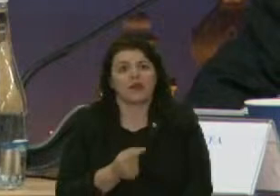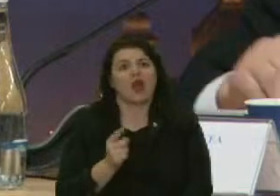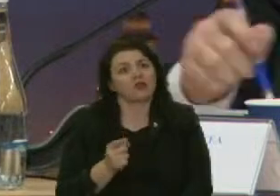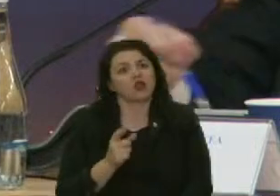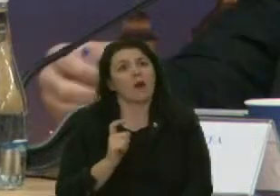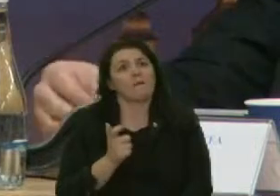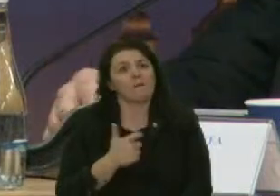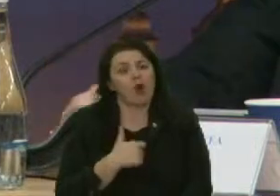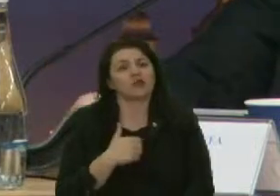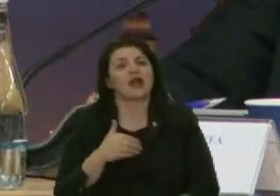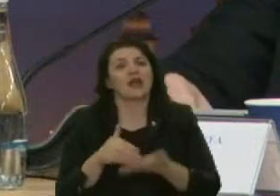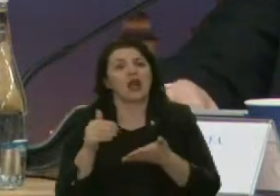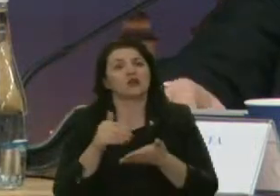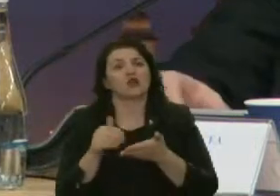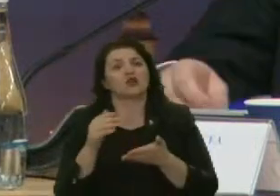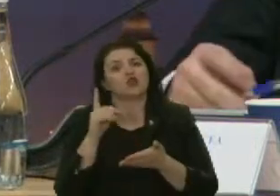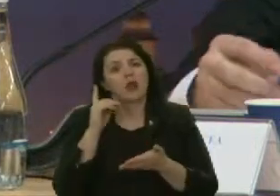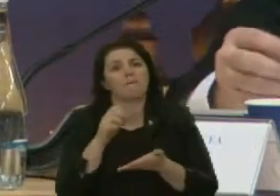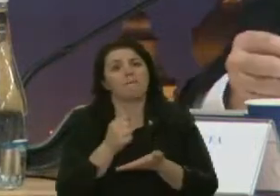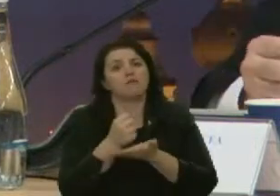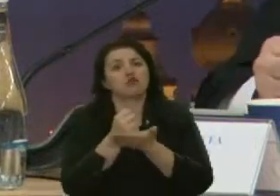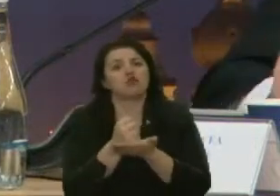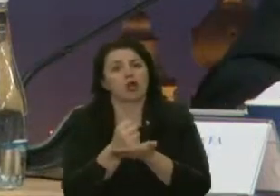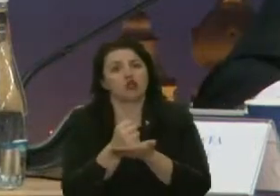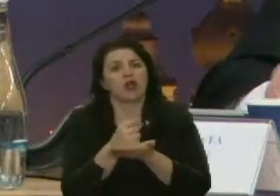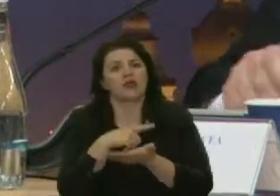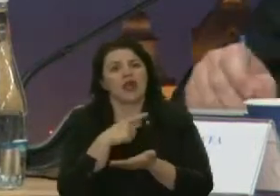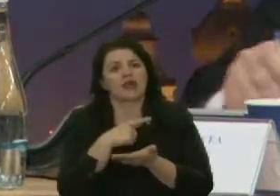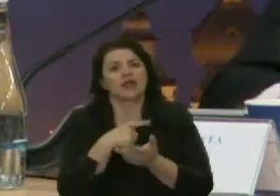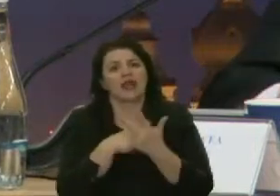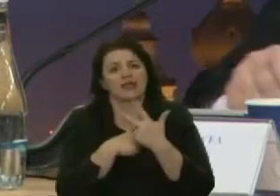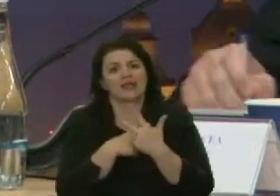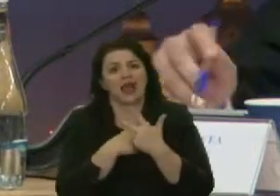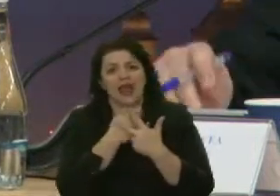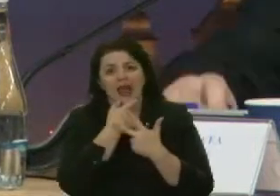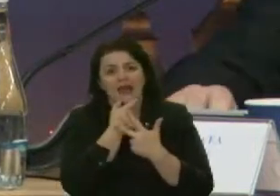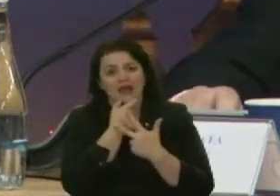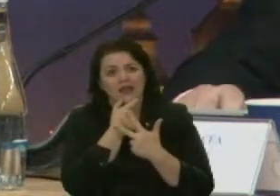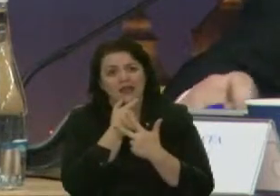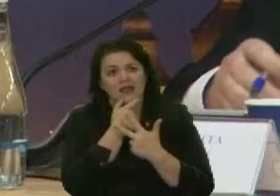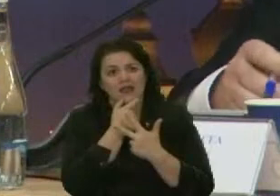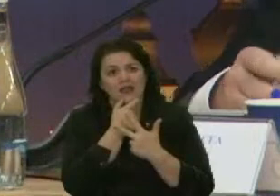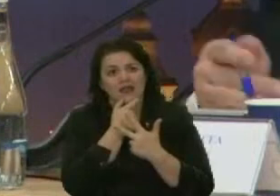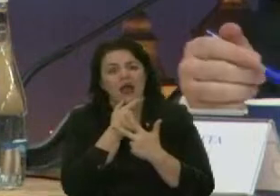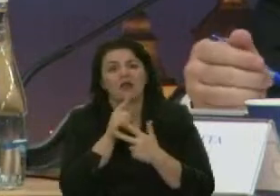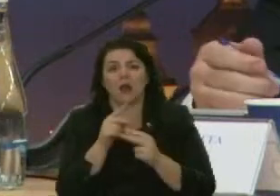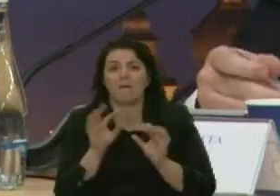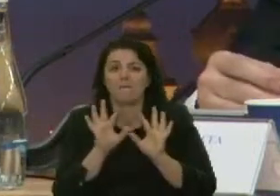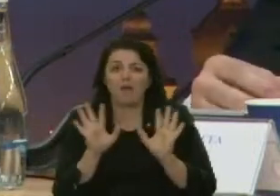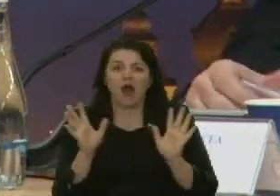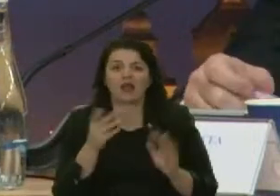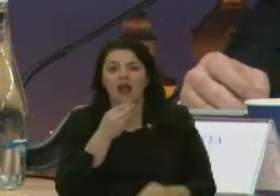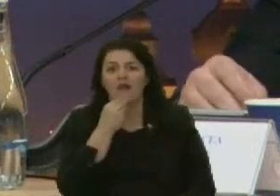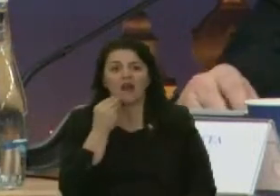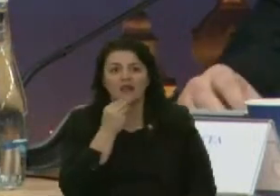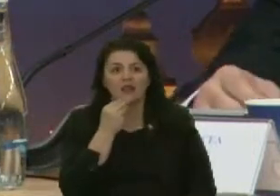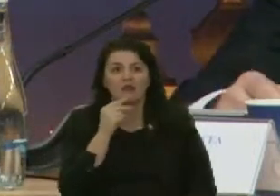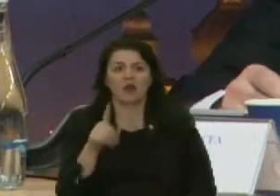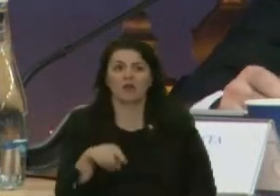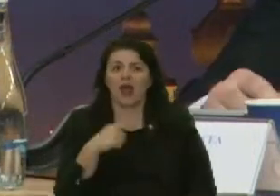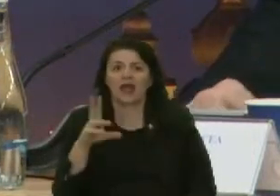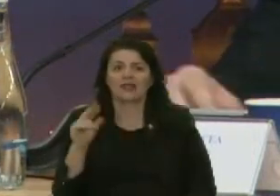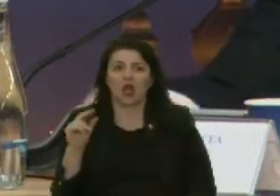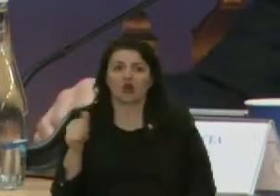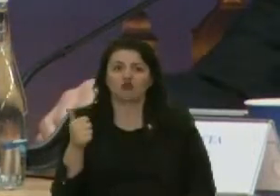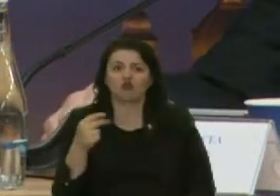poți să cheltuiești banii pentru că știi bugetul că ți este pe trei ani de zile previzibil asta i marele avantaj și poți să te duci până în 31 decembrie să